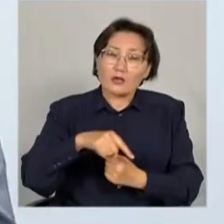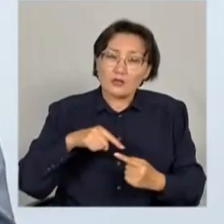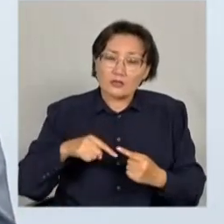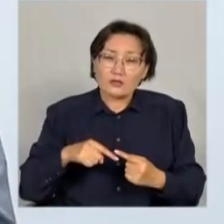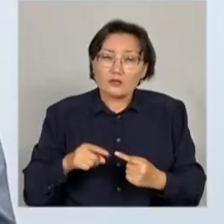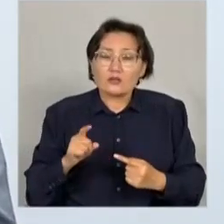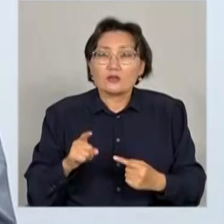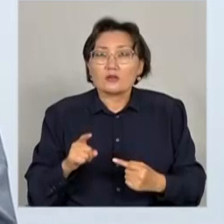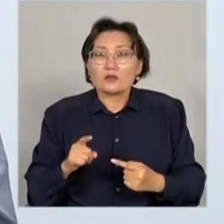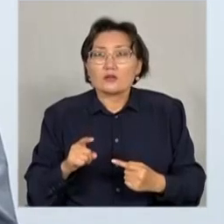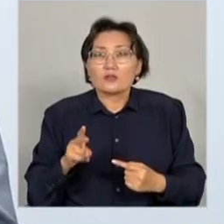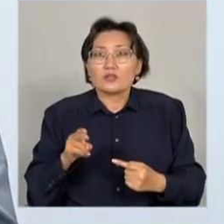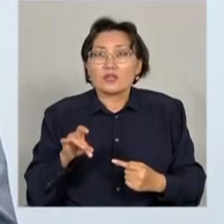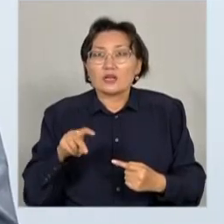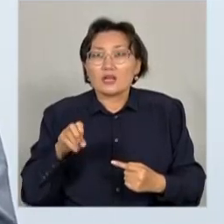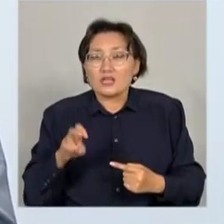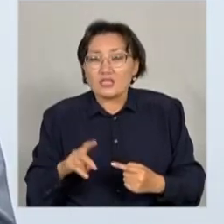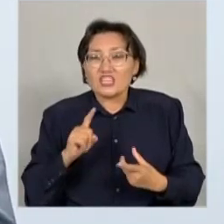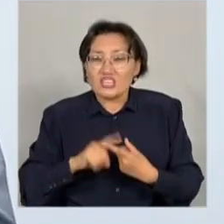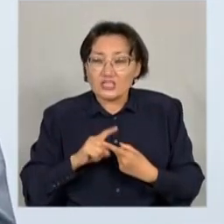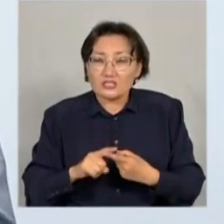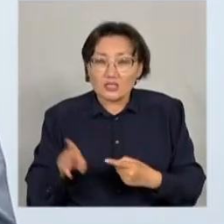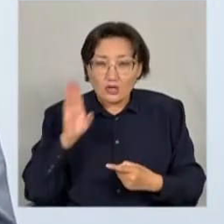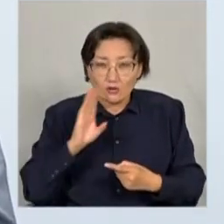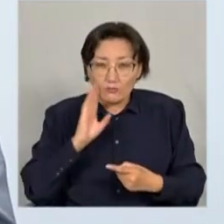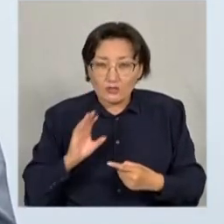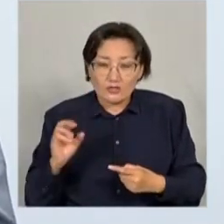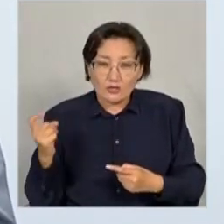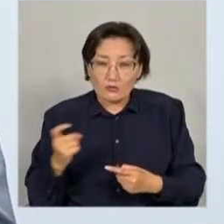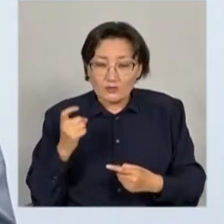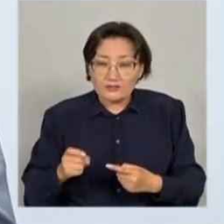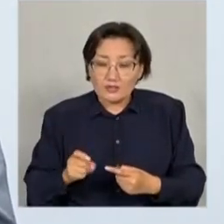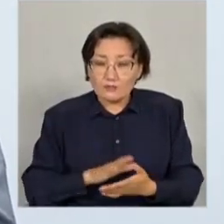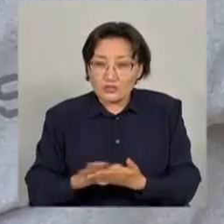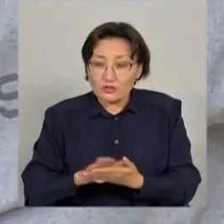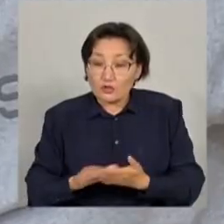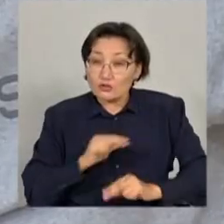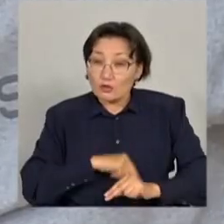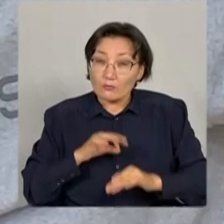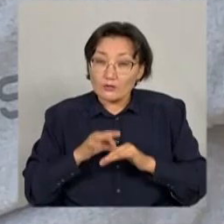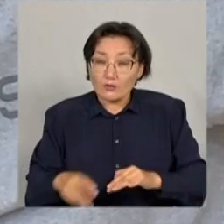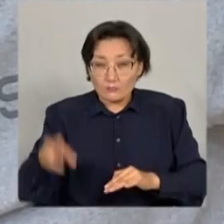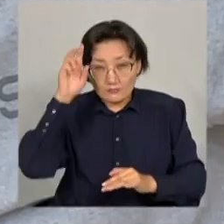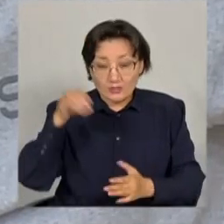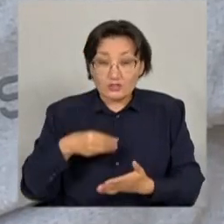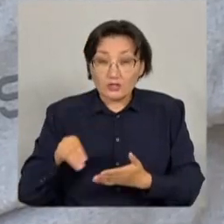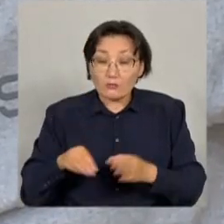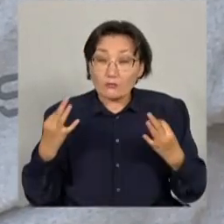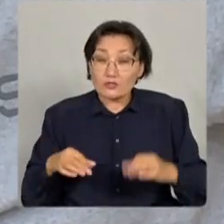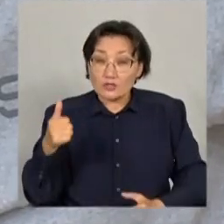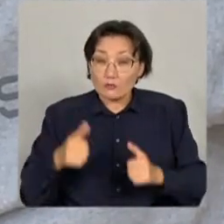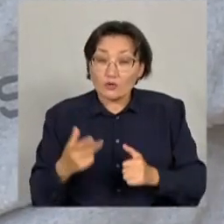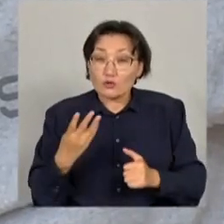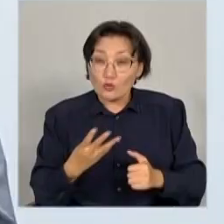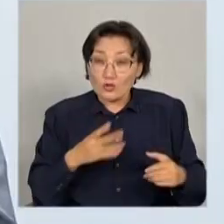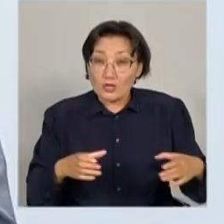X yetkisimen zalazdandıru jumıstar jürgüzüldü. Yani memleketik satıp alu aşık konkursun neticesi boyunca 4 merdiger